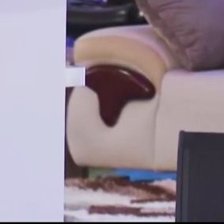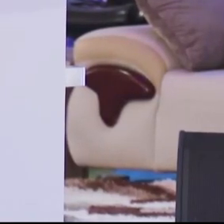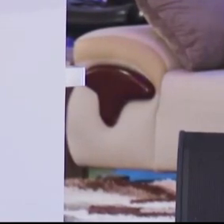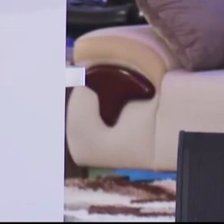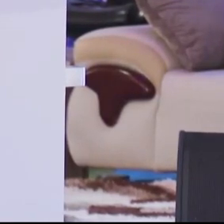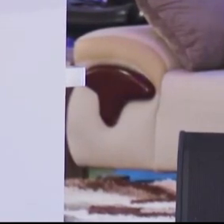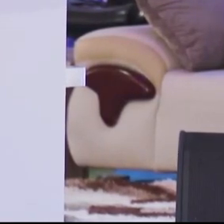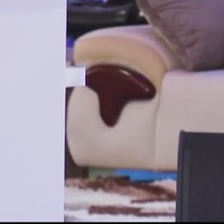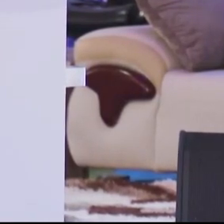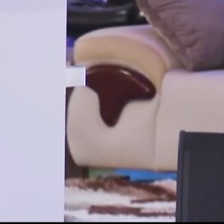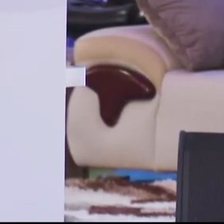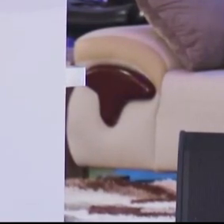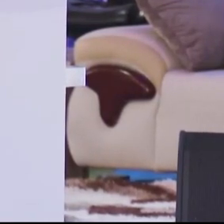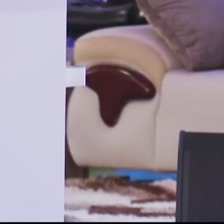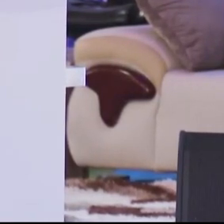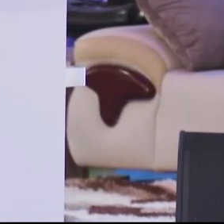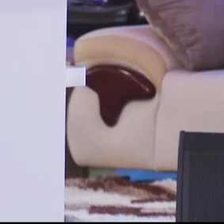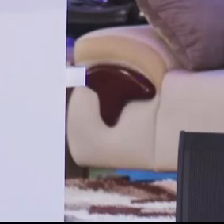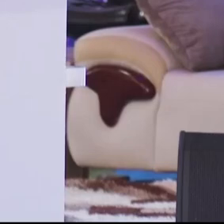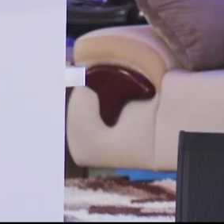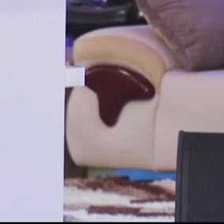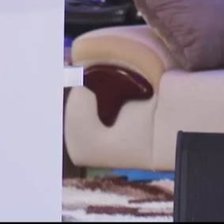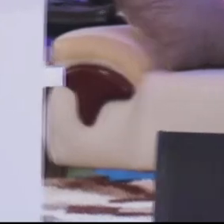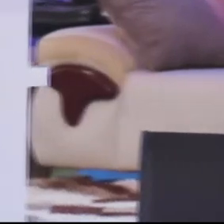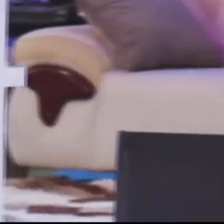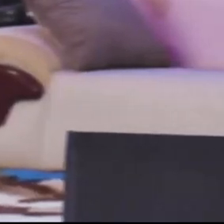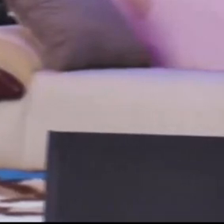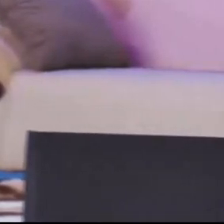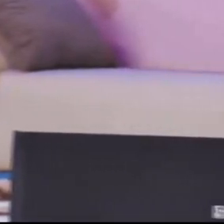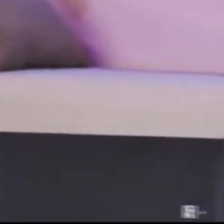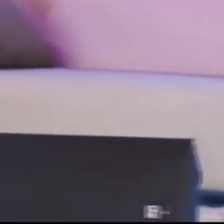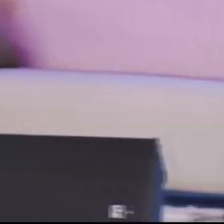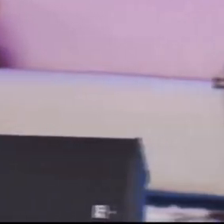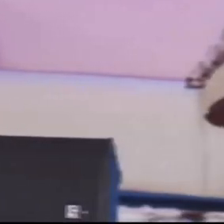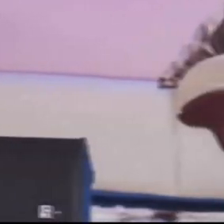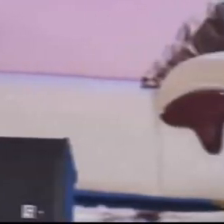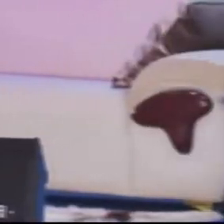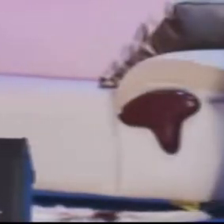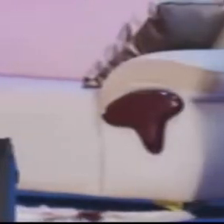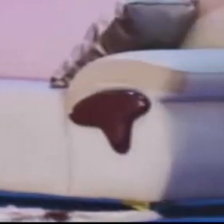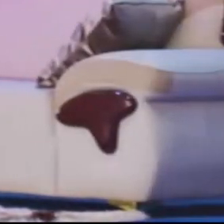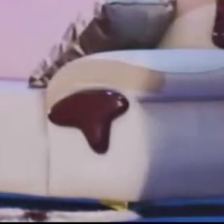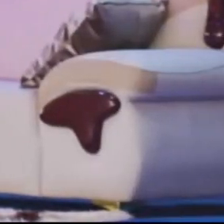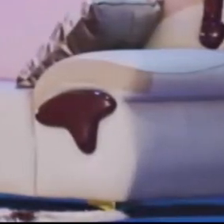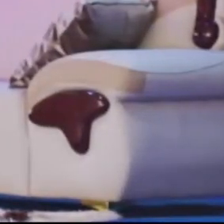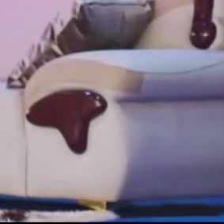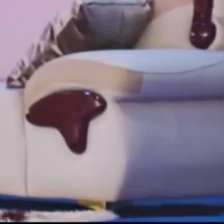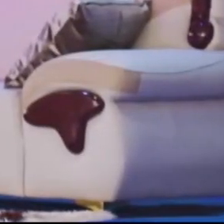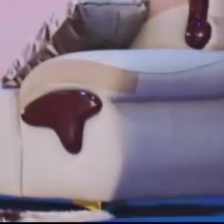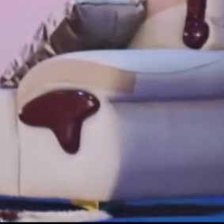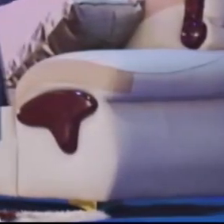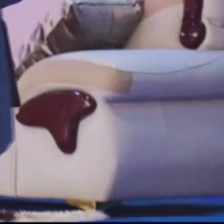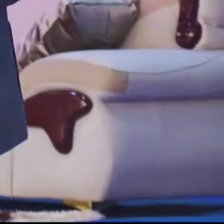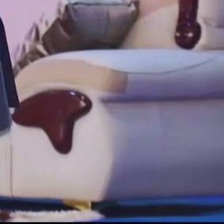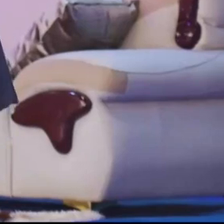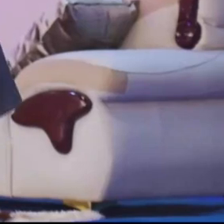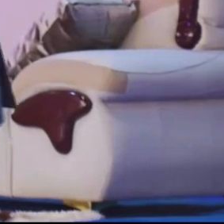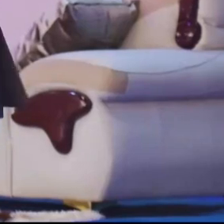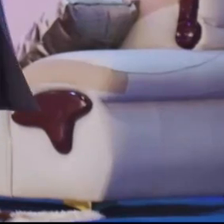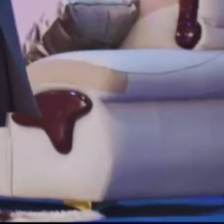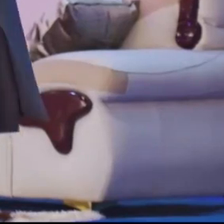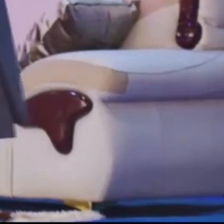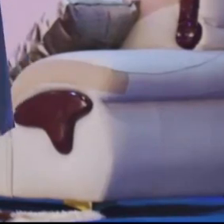te dira, un scientifique va te dire, ton cerveau a besoin de repos. Et c'est pourquoi nous dormons